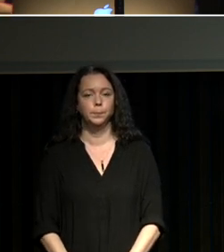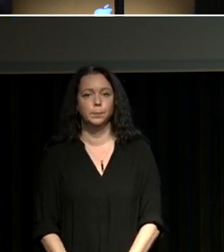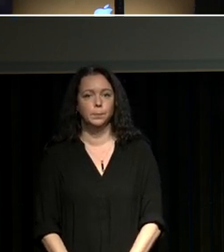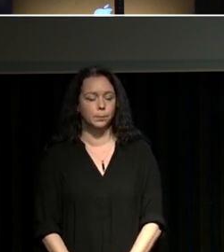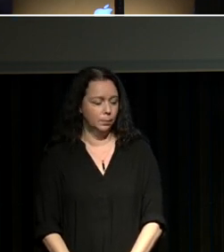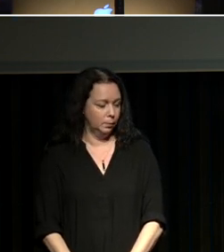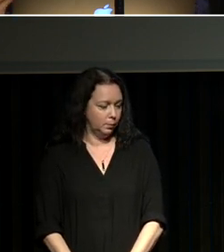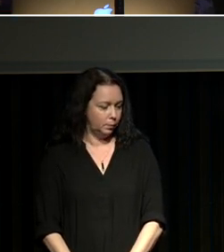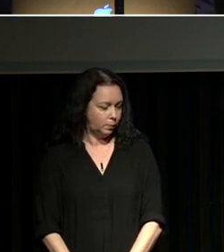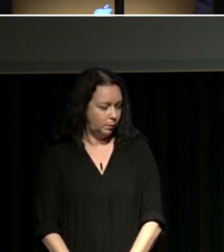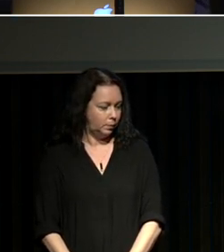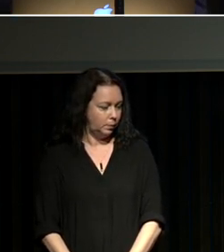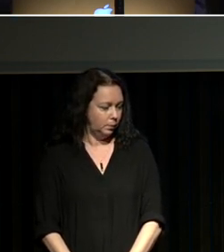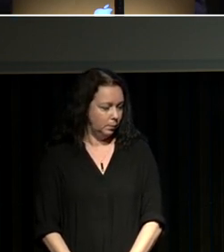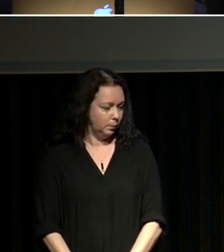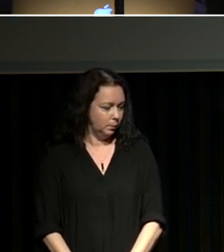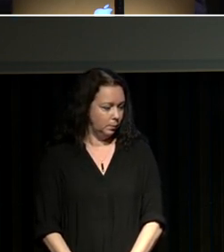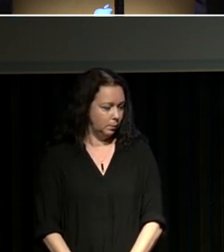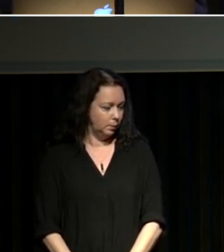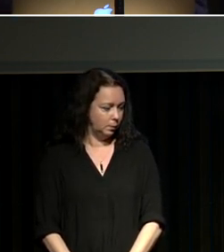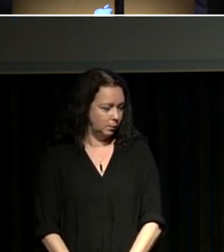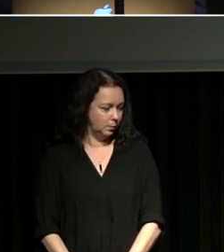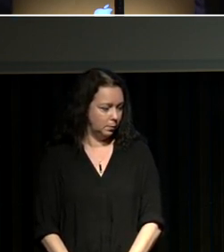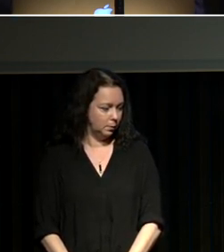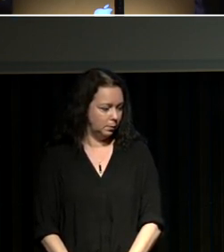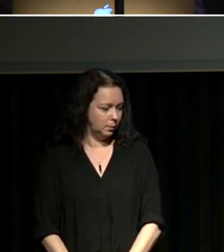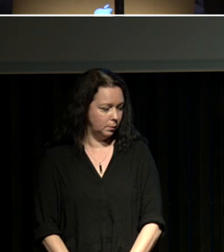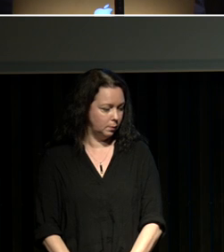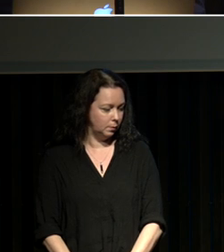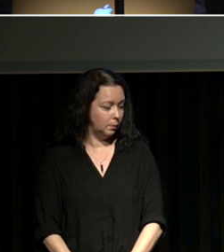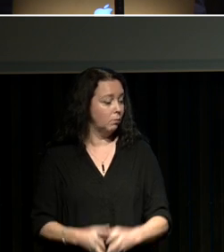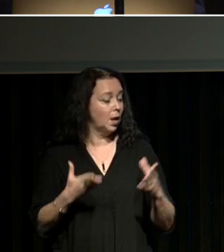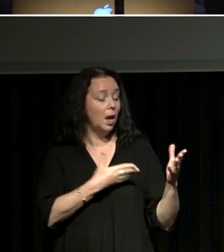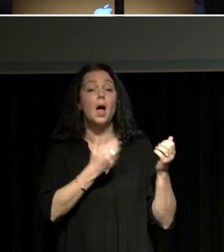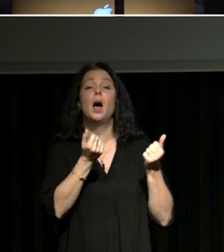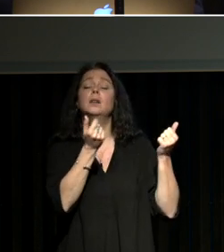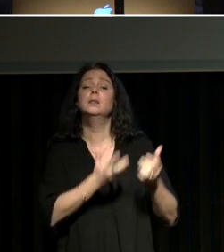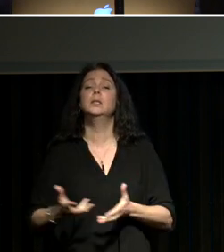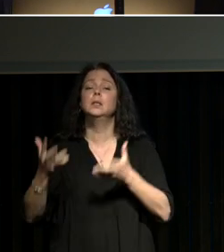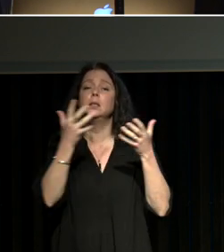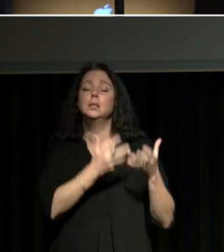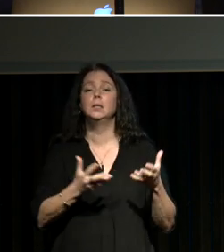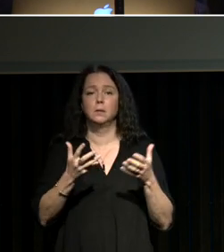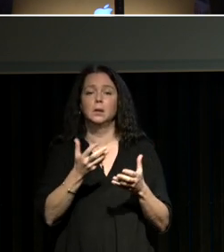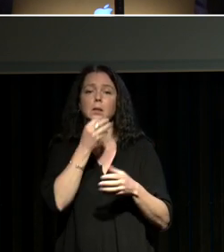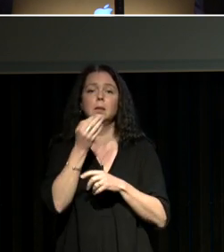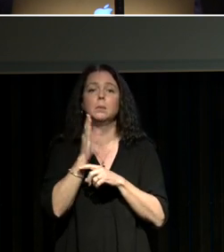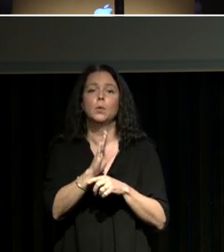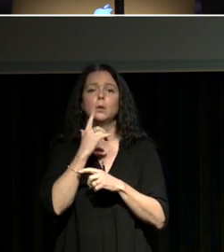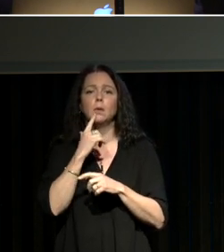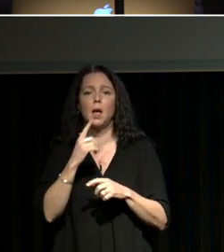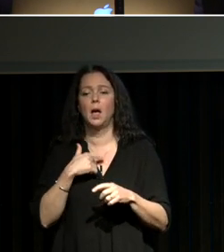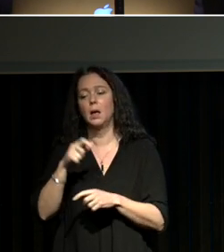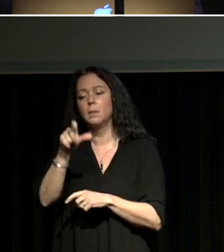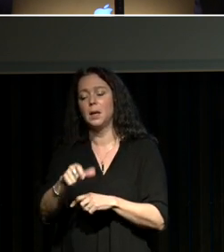Alors, c'est très intéressant parce que je vous ai montré des chiffres plutôt sur le déclin en ce qui concernait les prélèvements sur les